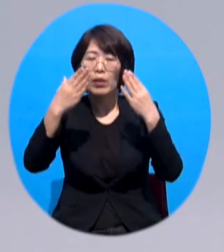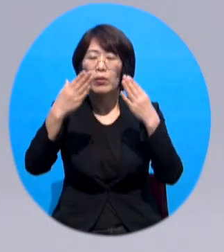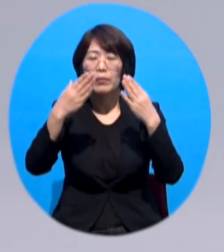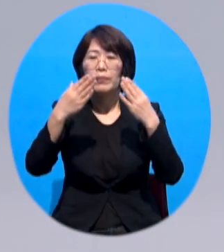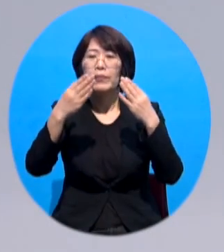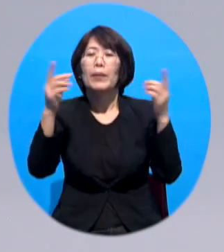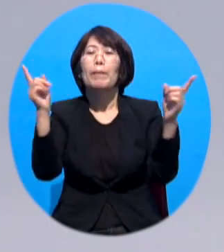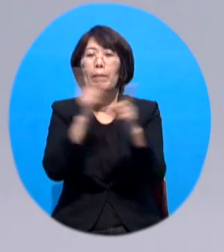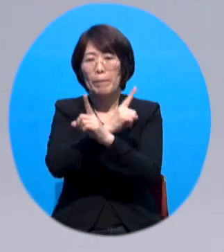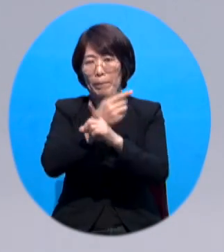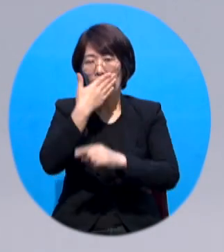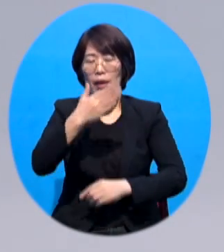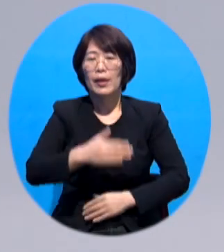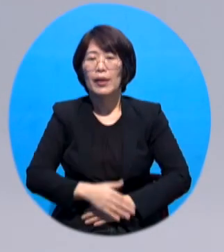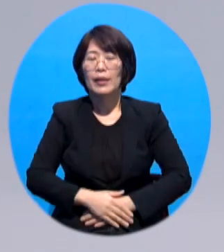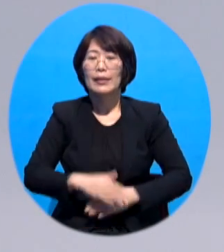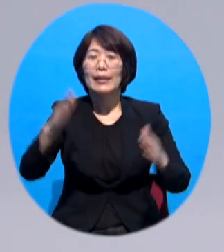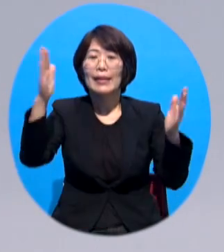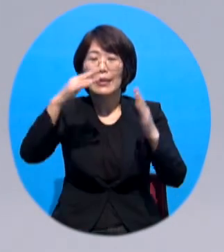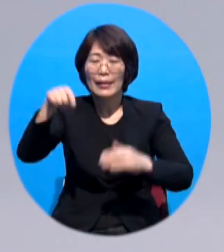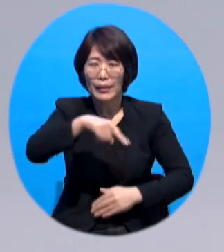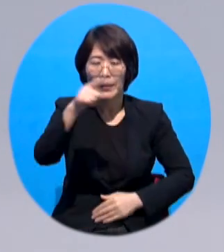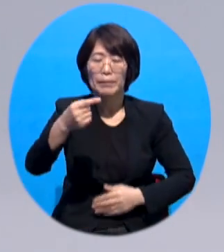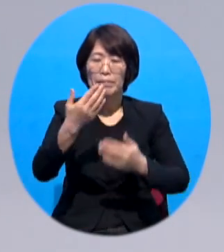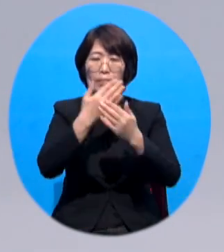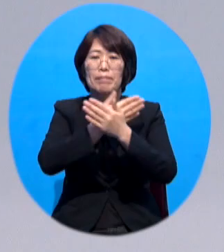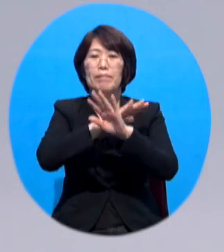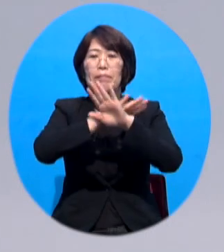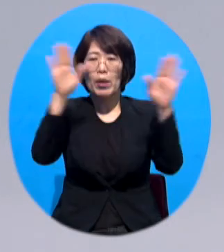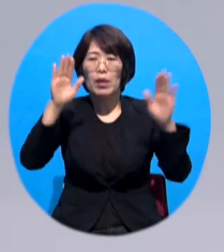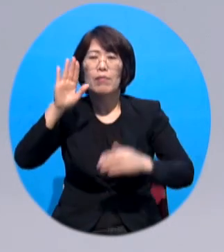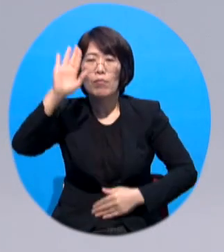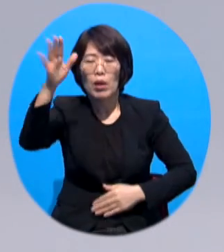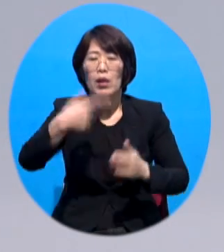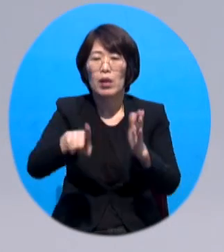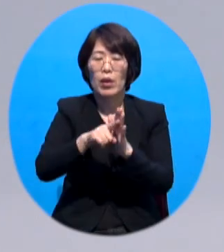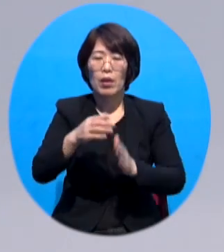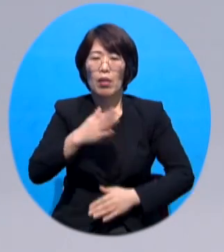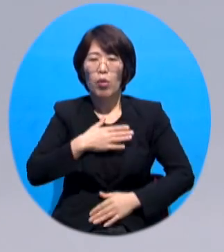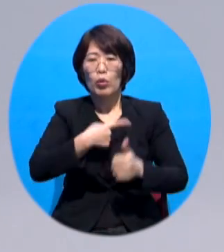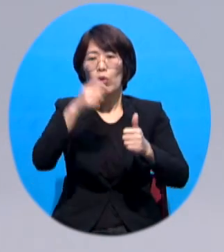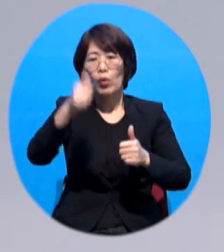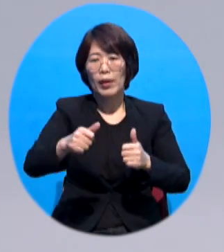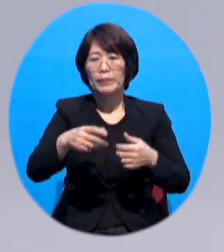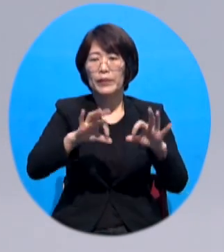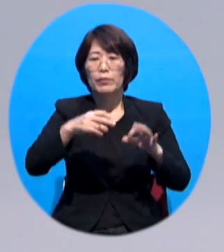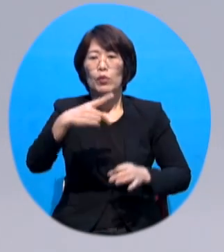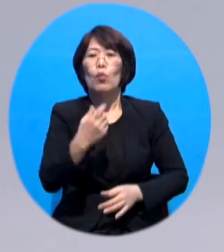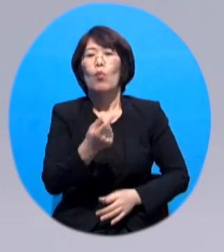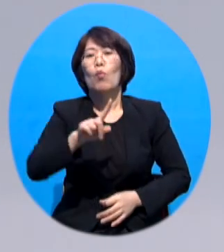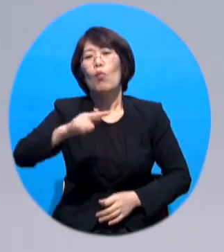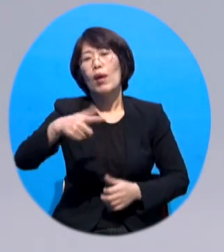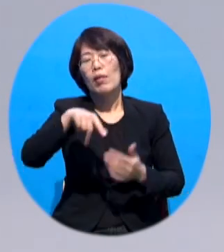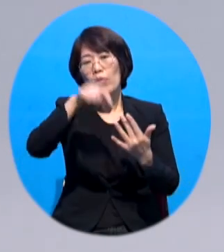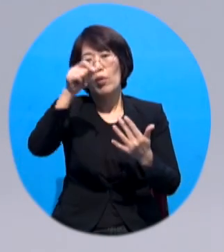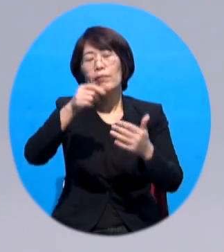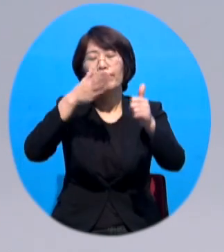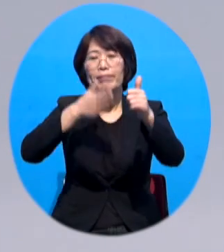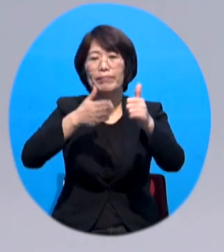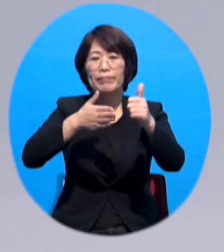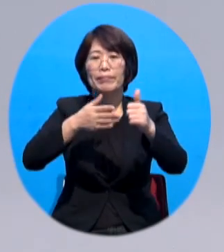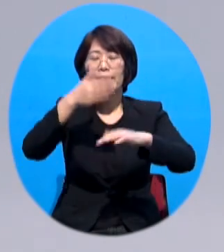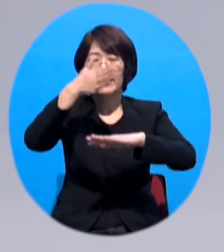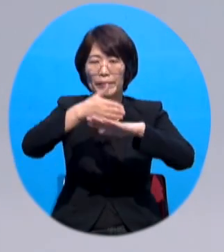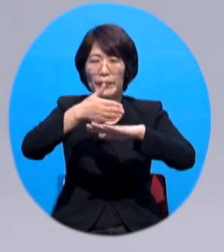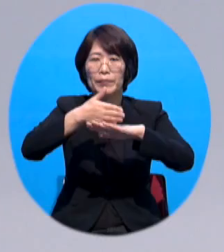바꾸겠습니다 우리 아이들의 밝은 미래를 위해서 교육감은 김동한 김도화 를 꼭 선택해 주시기 바랍니다